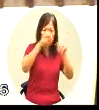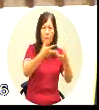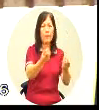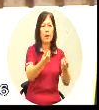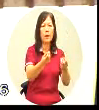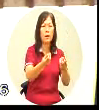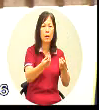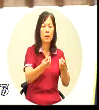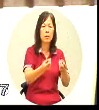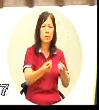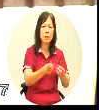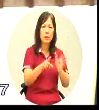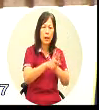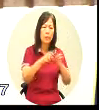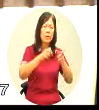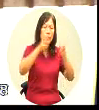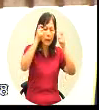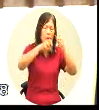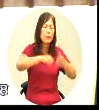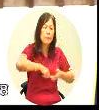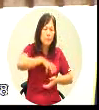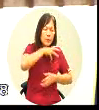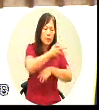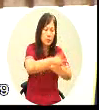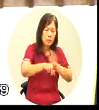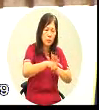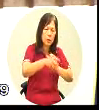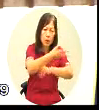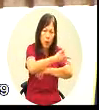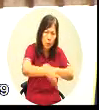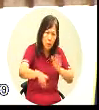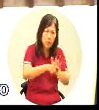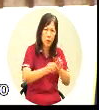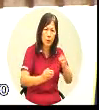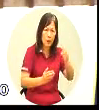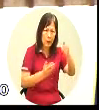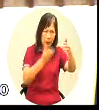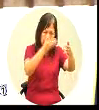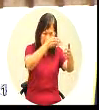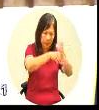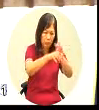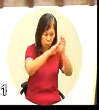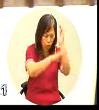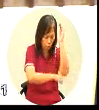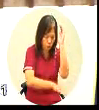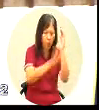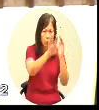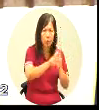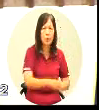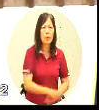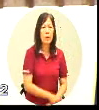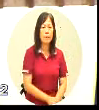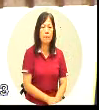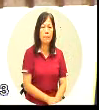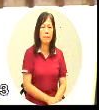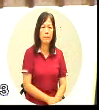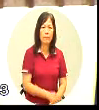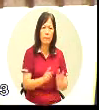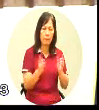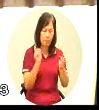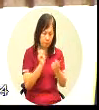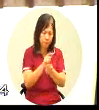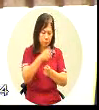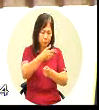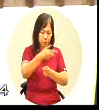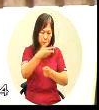也是因为高屏溪的流量这个到达一个非常低的低点，那所以说遇到这个缺